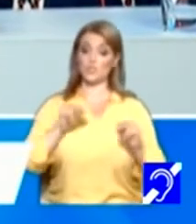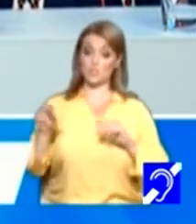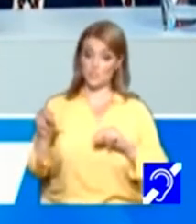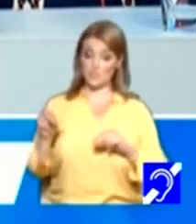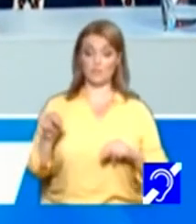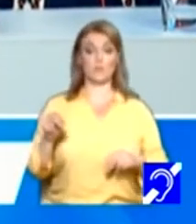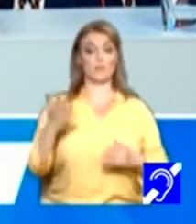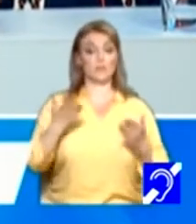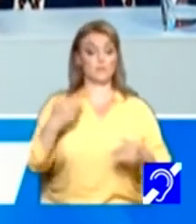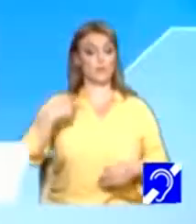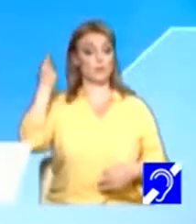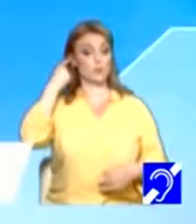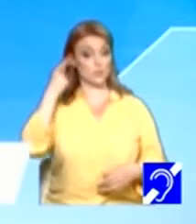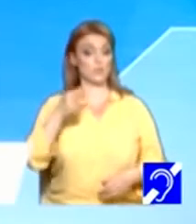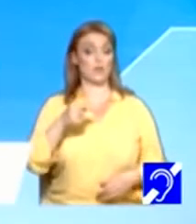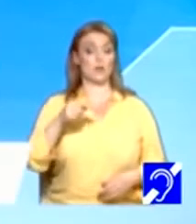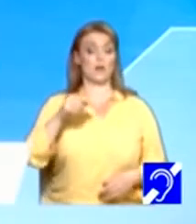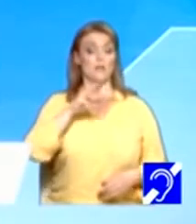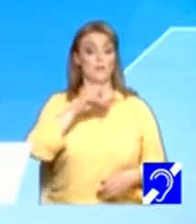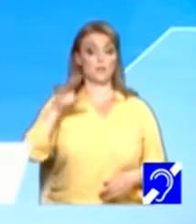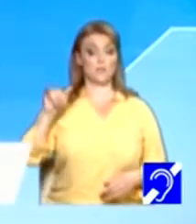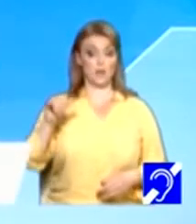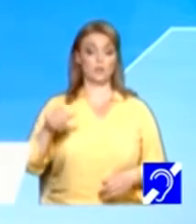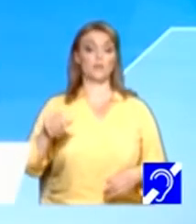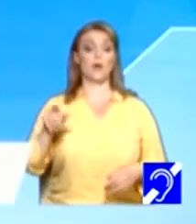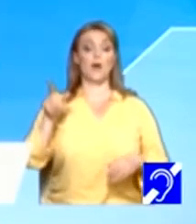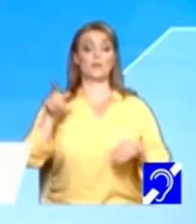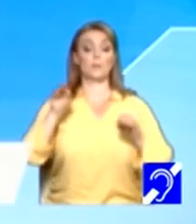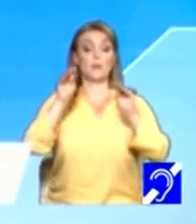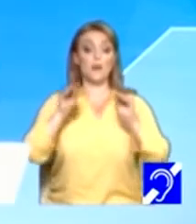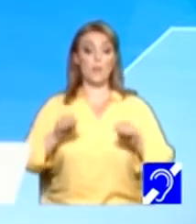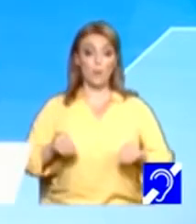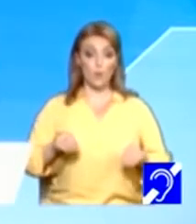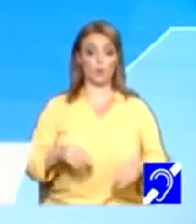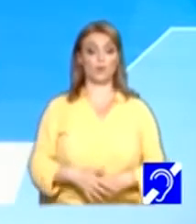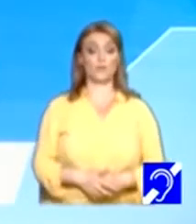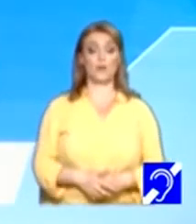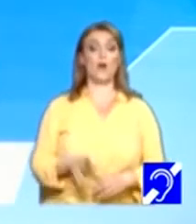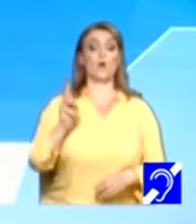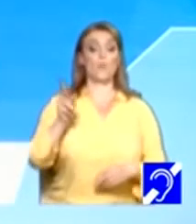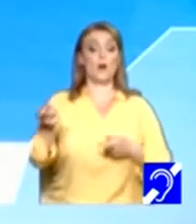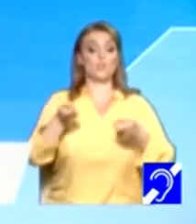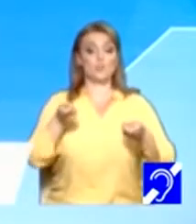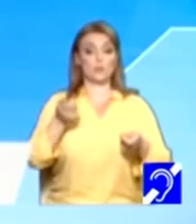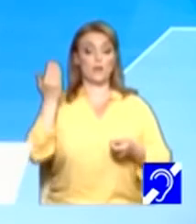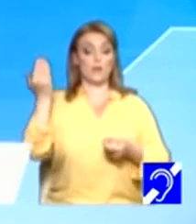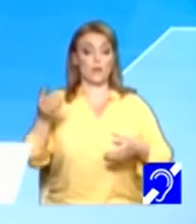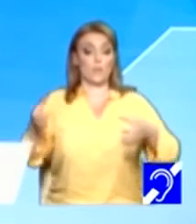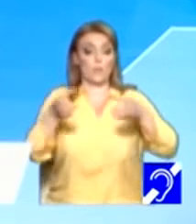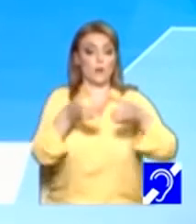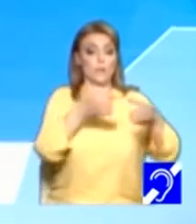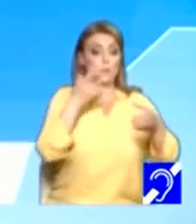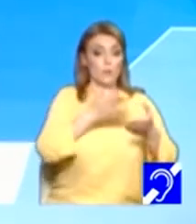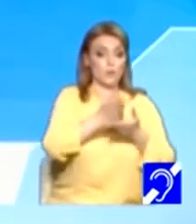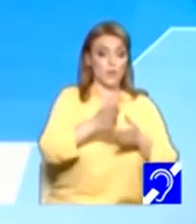doamna președinte Maia Sandu un raport în primăriile care le-a gestionat partidul dumneiei și nu